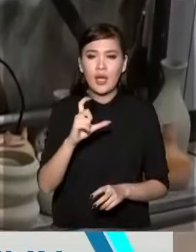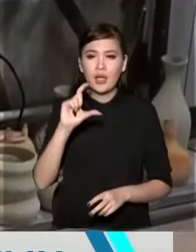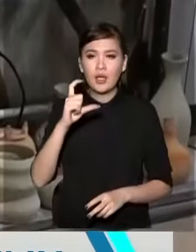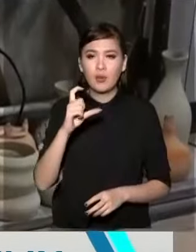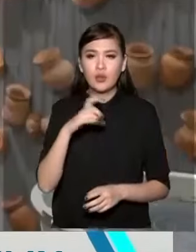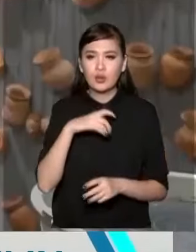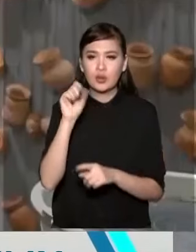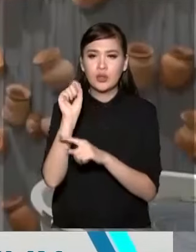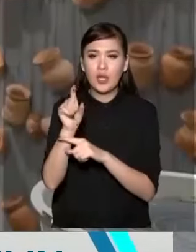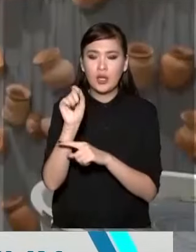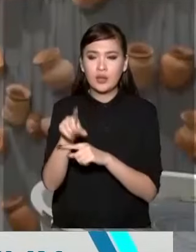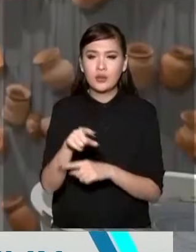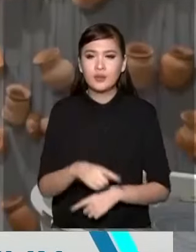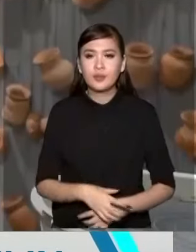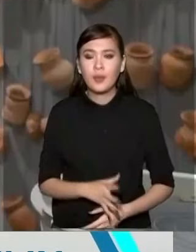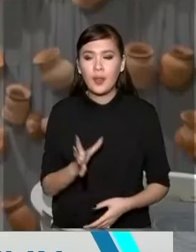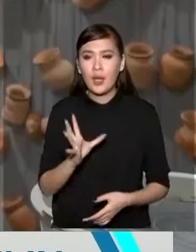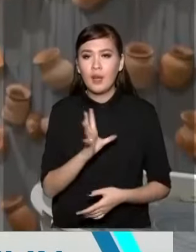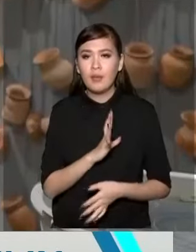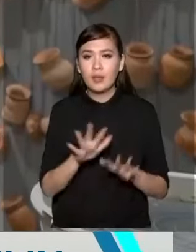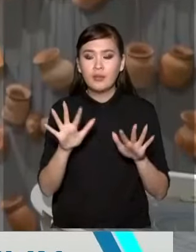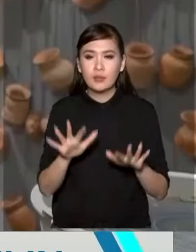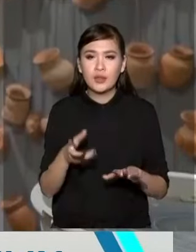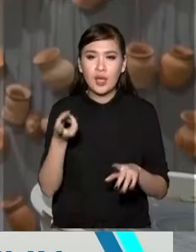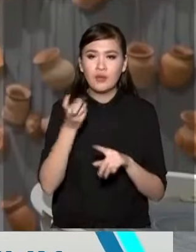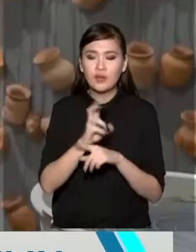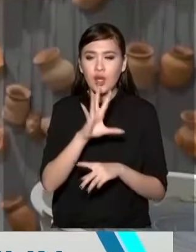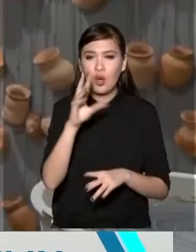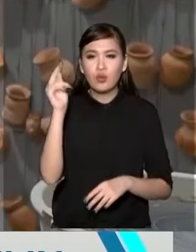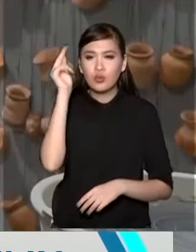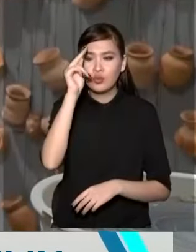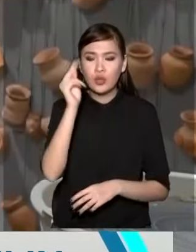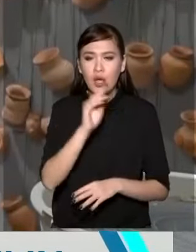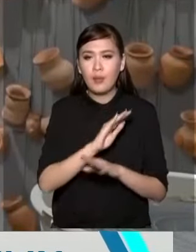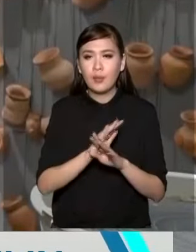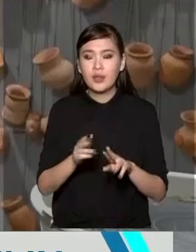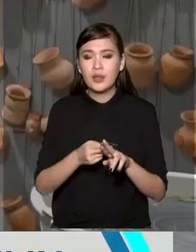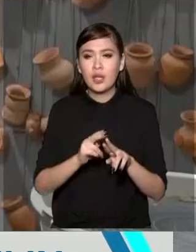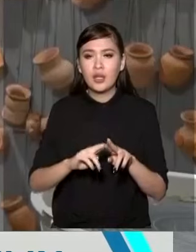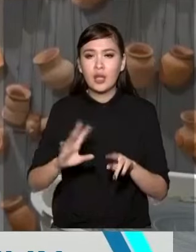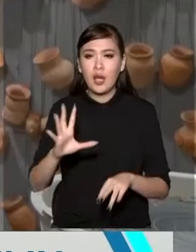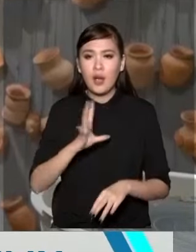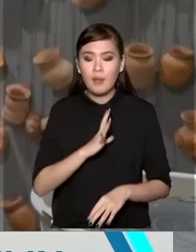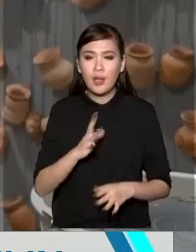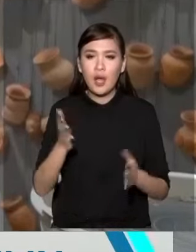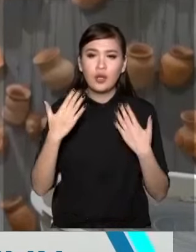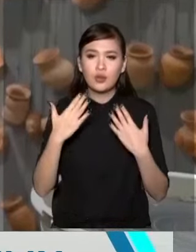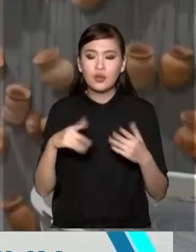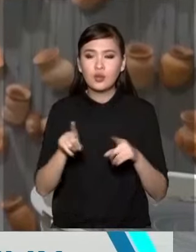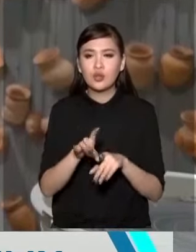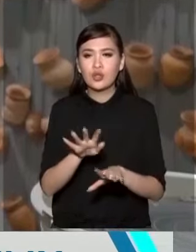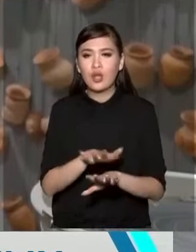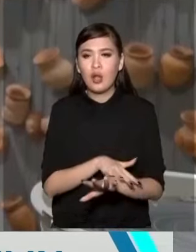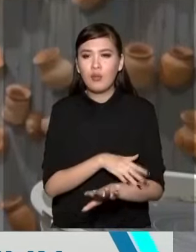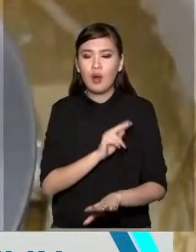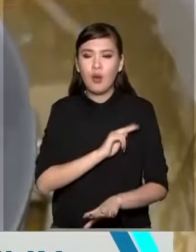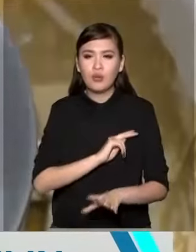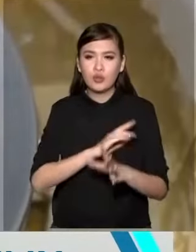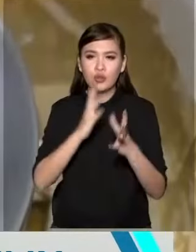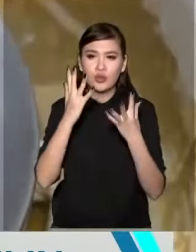Экибастуз. В мастерскую приходят не только, чтобы научиться гончарному ремеслу, но и отдохнуть от долгого рабочего